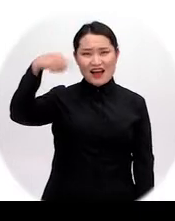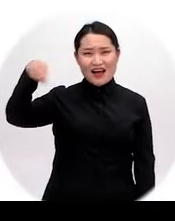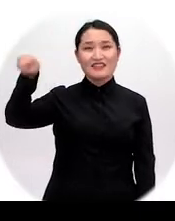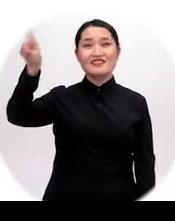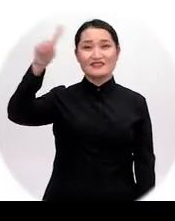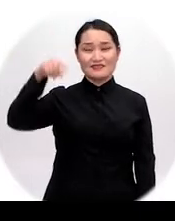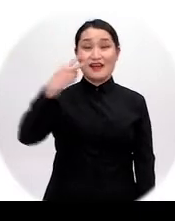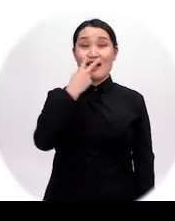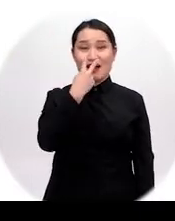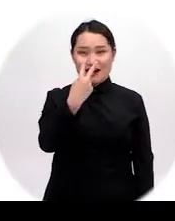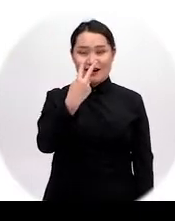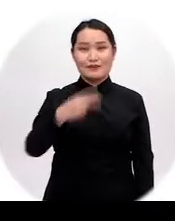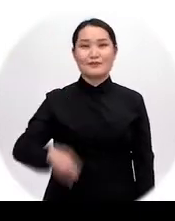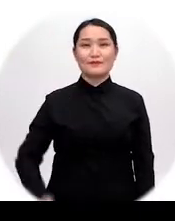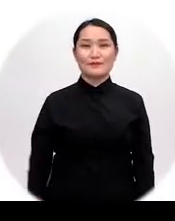ажиглаараа.